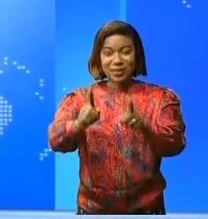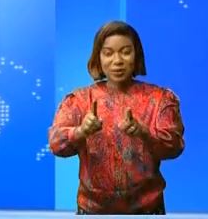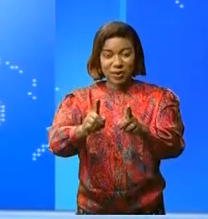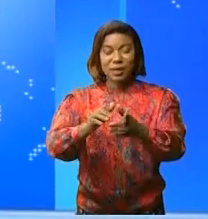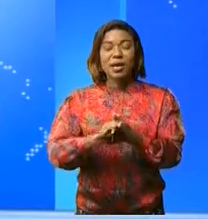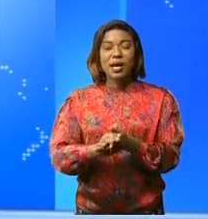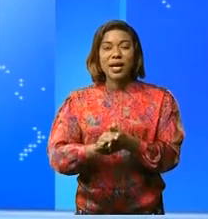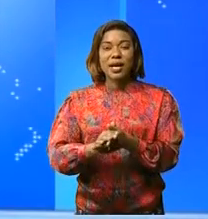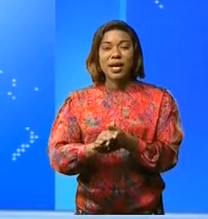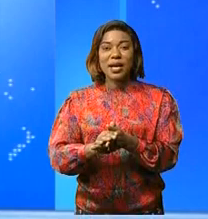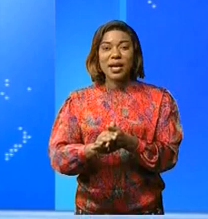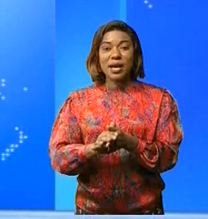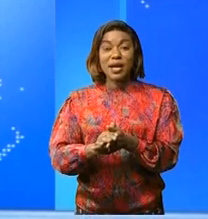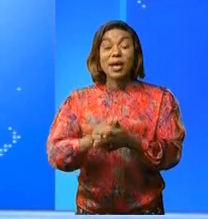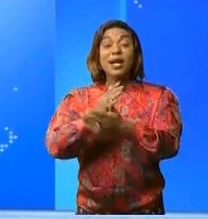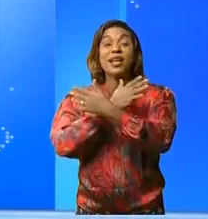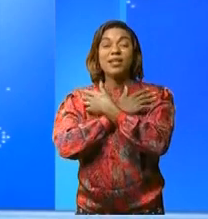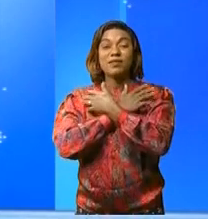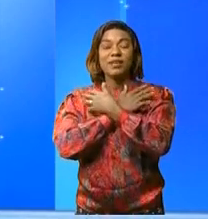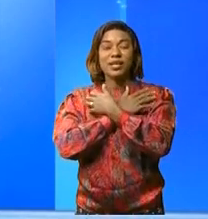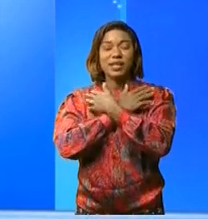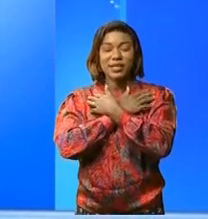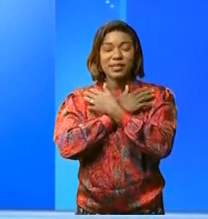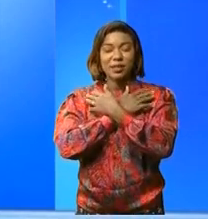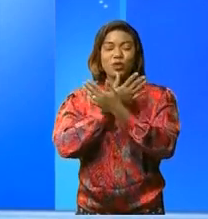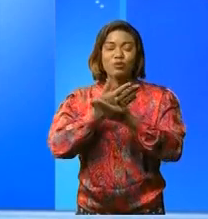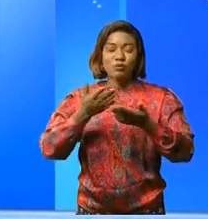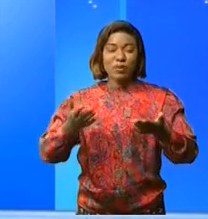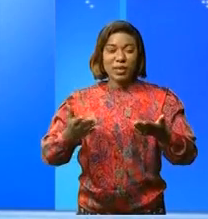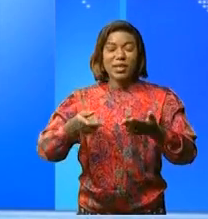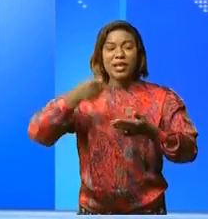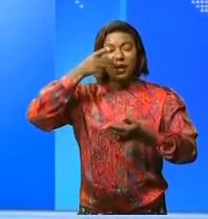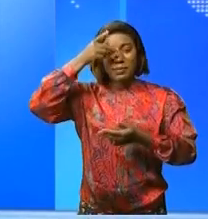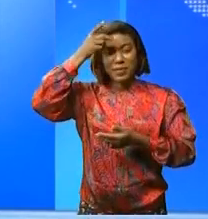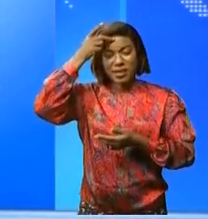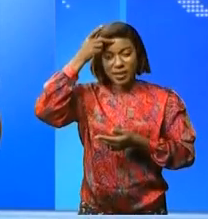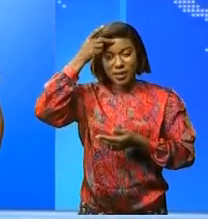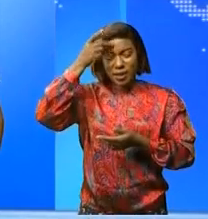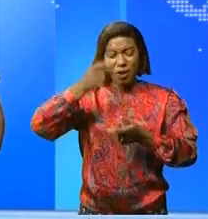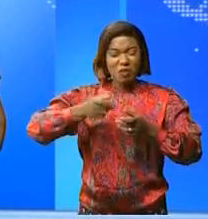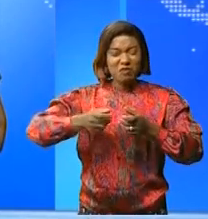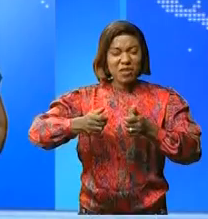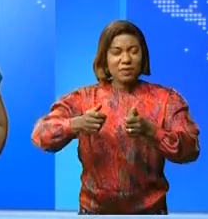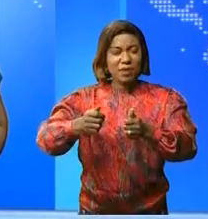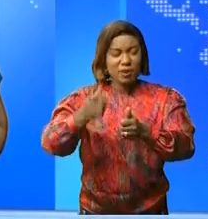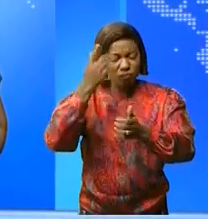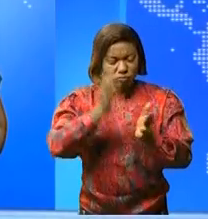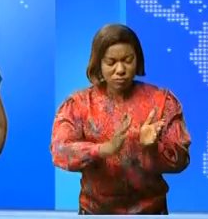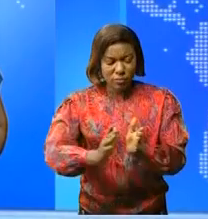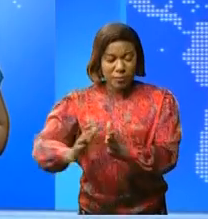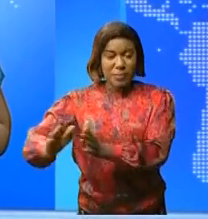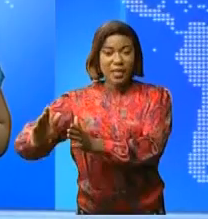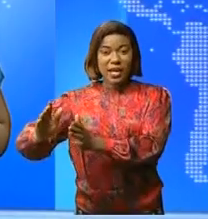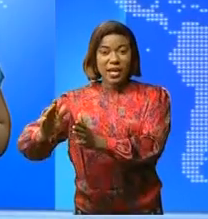vacancy écourté, plutôt les vacances écourtées, les parents d'élèves ont sans doute une pression supplémentaire pour préparer l'année